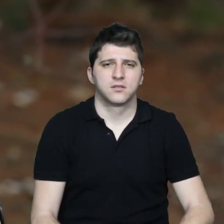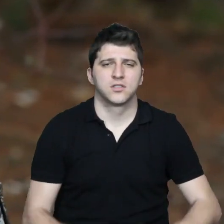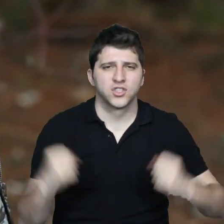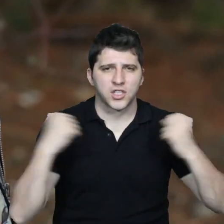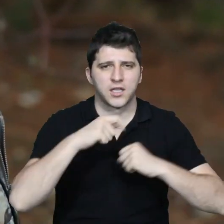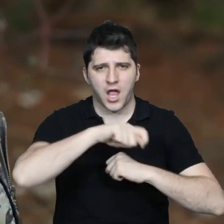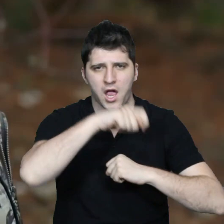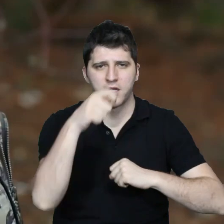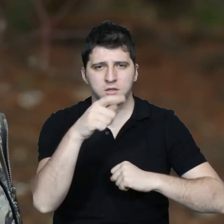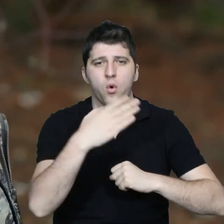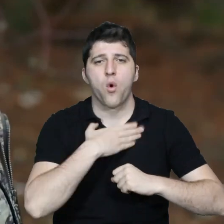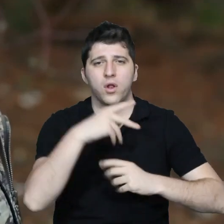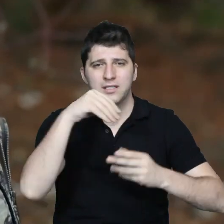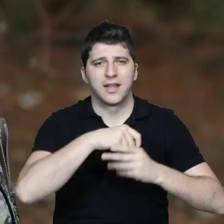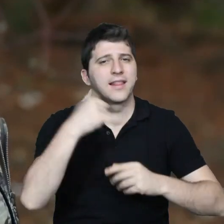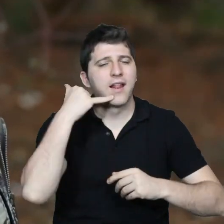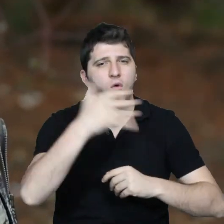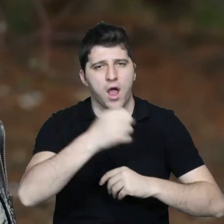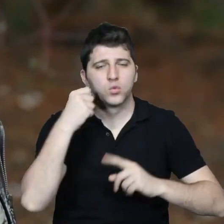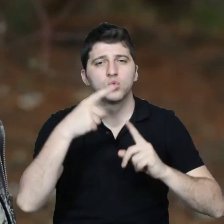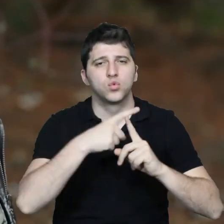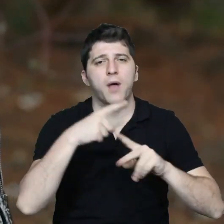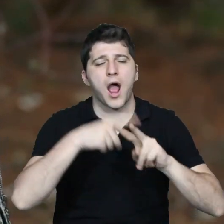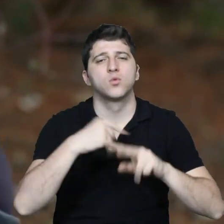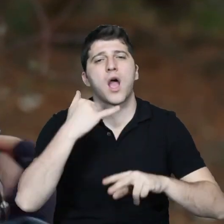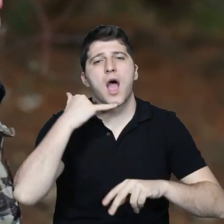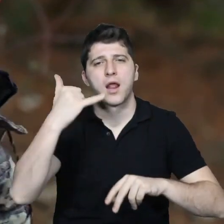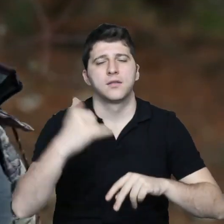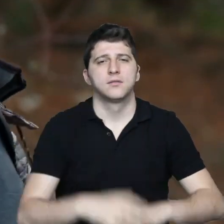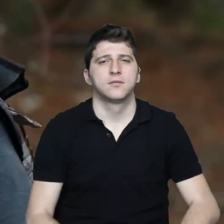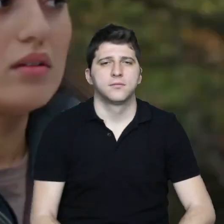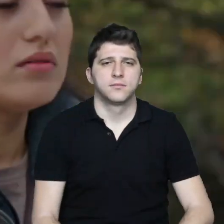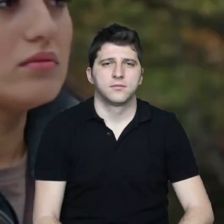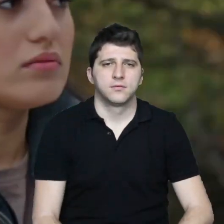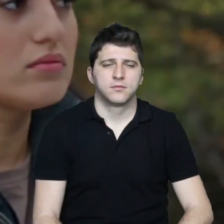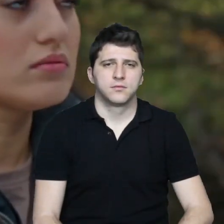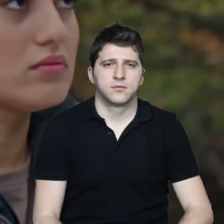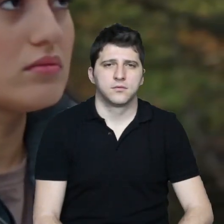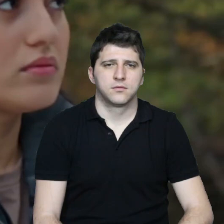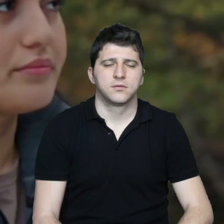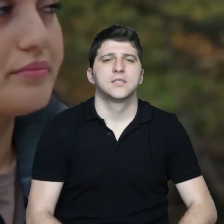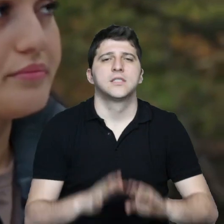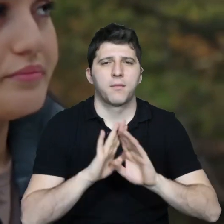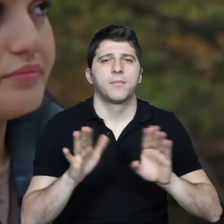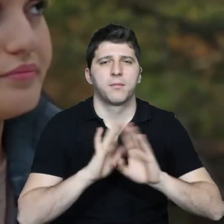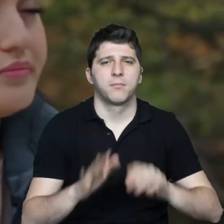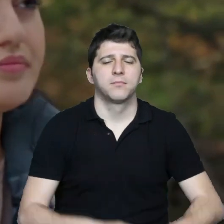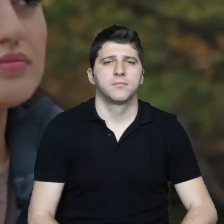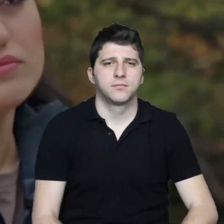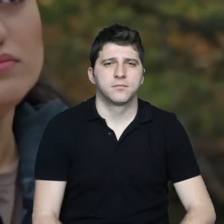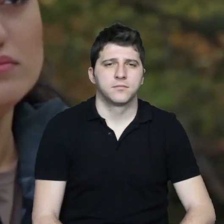Çantamı aç, ön gözümden telefonumu al ve Tuğba Akartürk'ü ara mektupçi. Tamam, tamam.